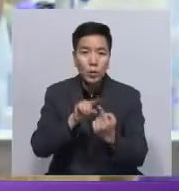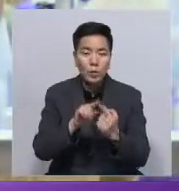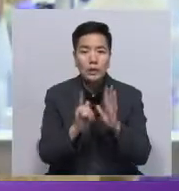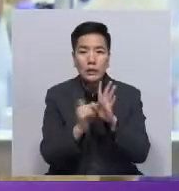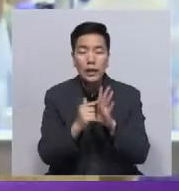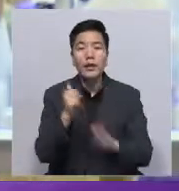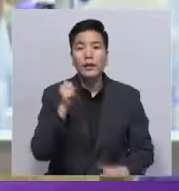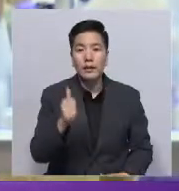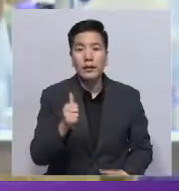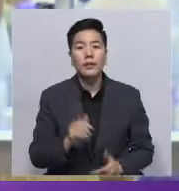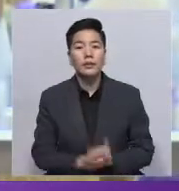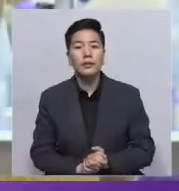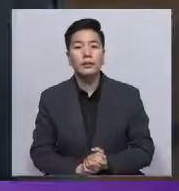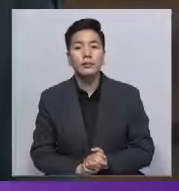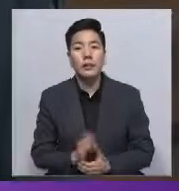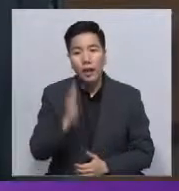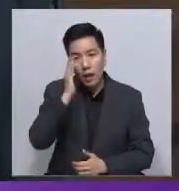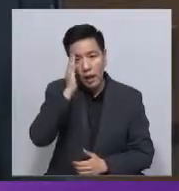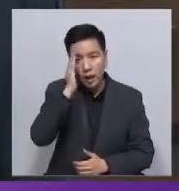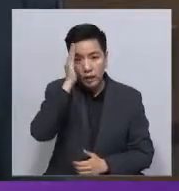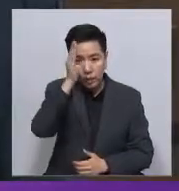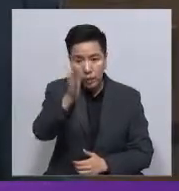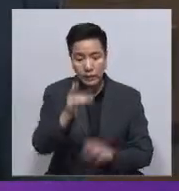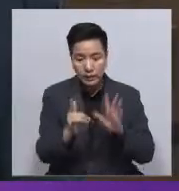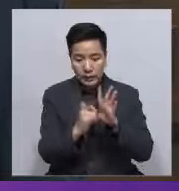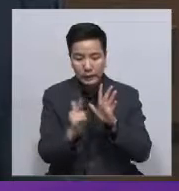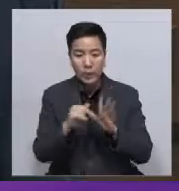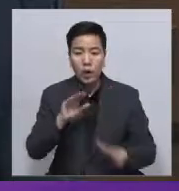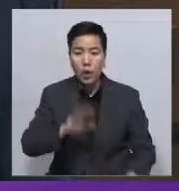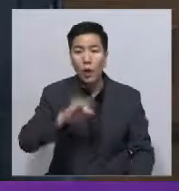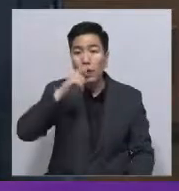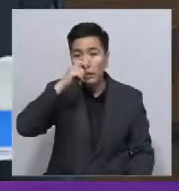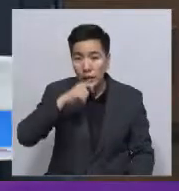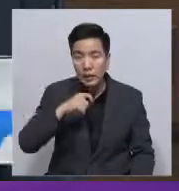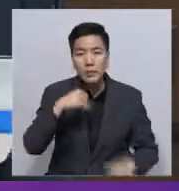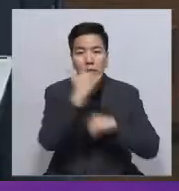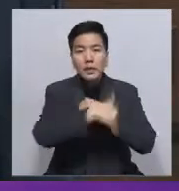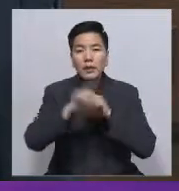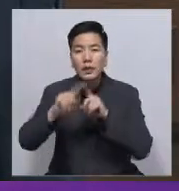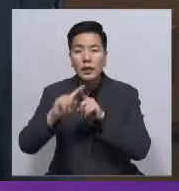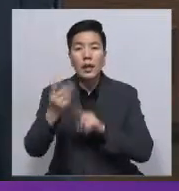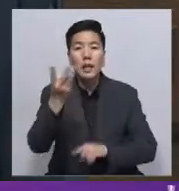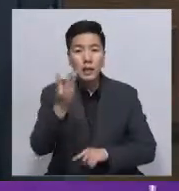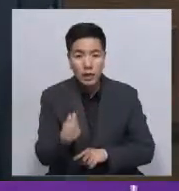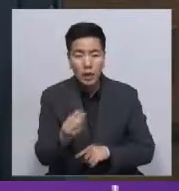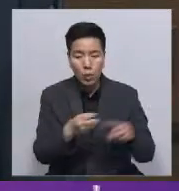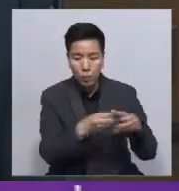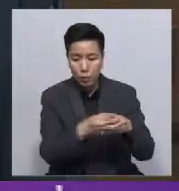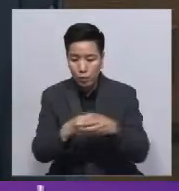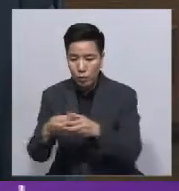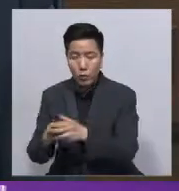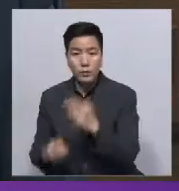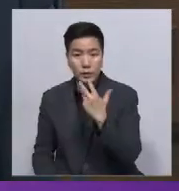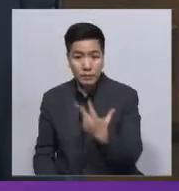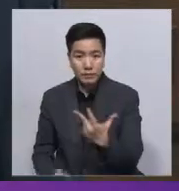ากขึ้น ในอนาคตข้างหน้าเนี่ยยาที่จะใช้ในประเทศไทยหรือทั่วโลกก็ตามเนี่ยก็จะเหลืออยู่3กลุ่มใหญ่ๆ